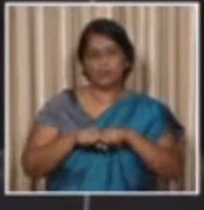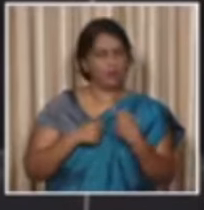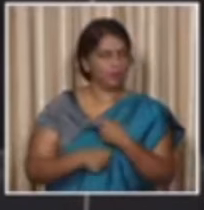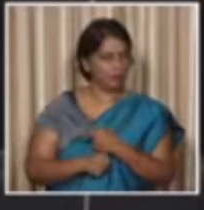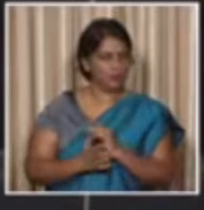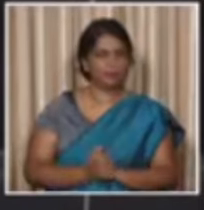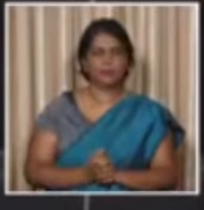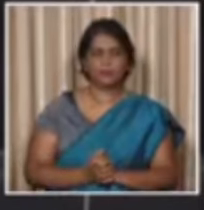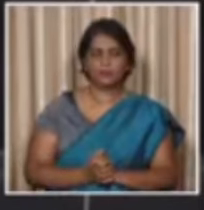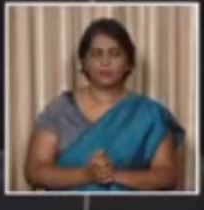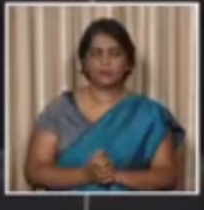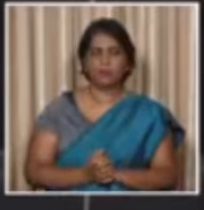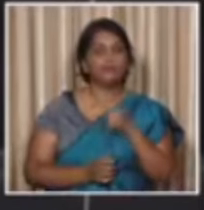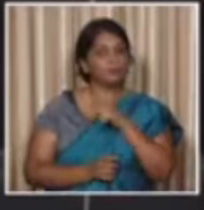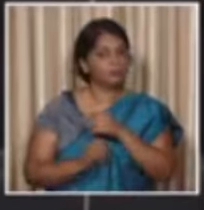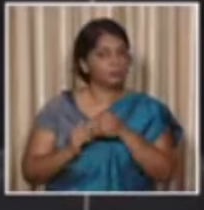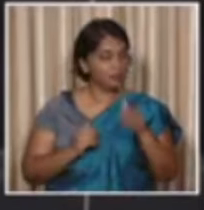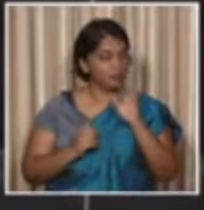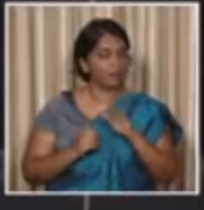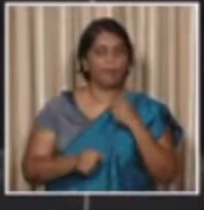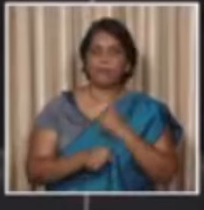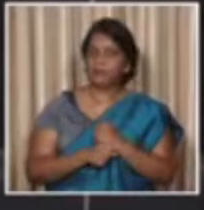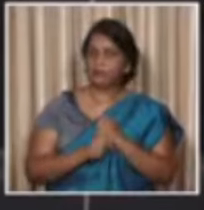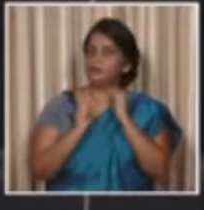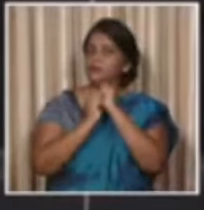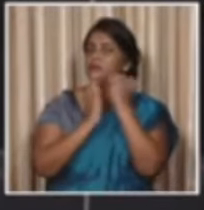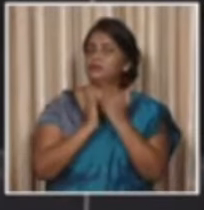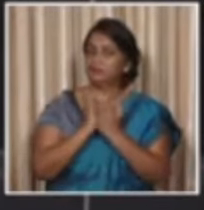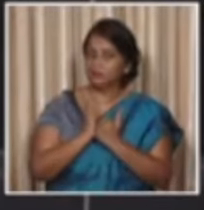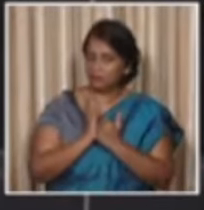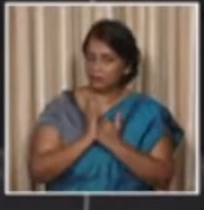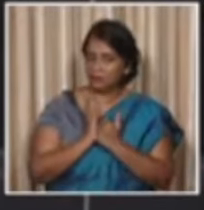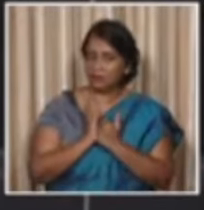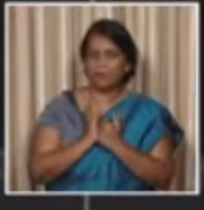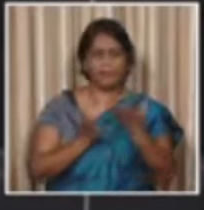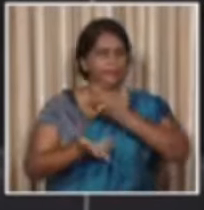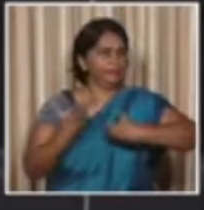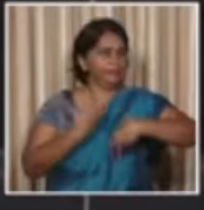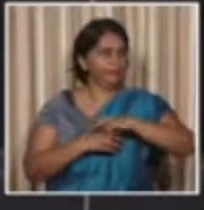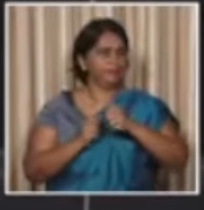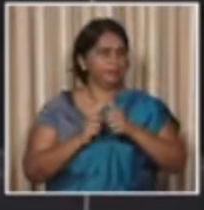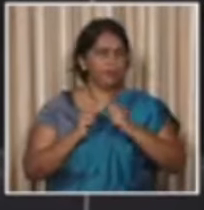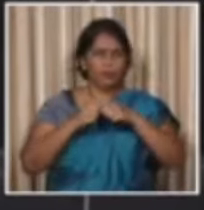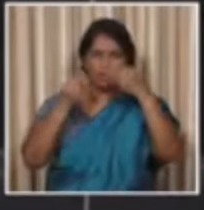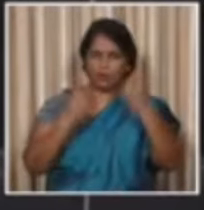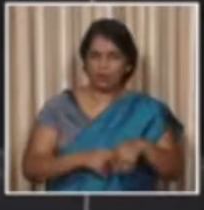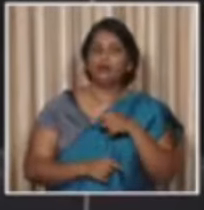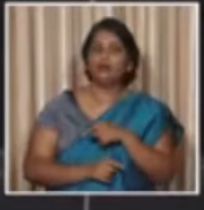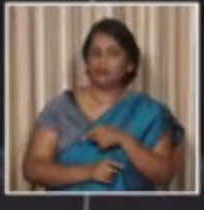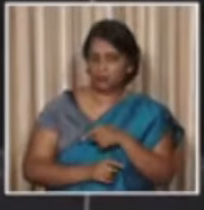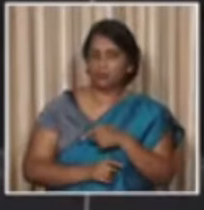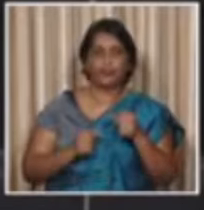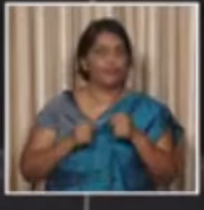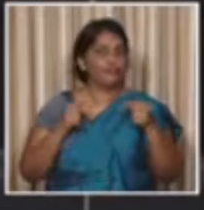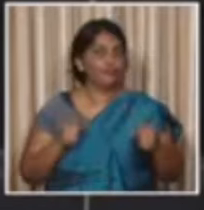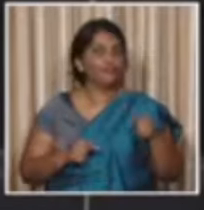යෝජනාවක්. ඒ තුළින් ආණ්ඩුවේ කටයුතු අවුලකට පත් කරන කඩාකප්පල් කිරීම තමයි